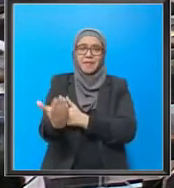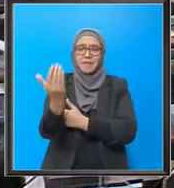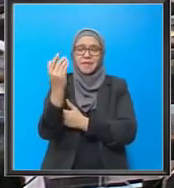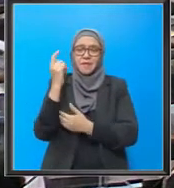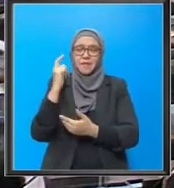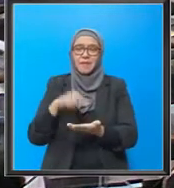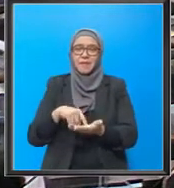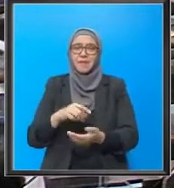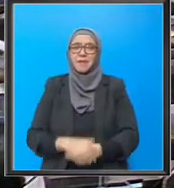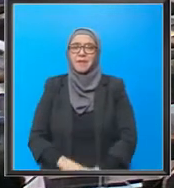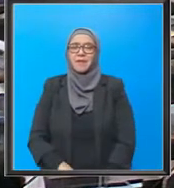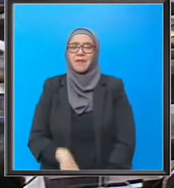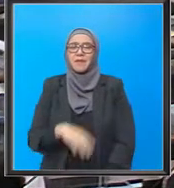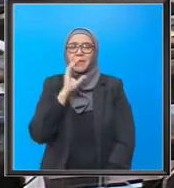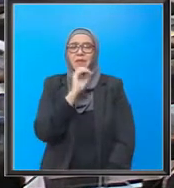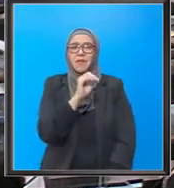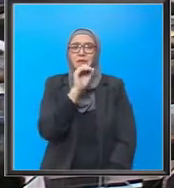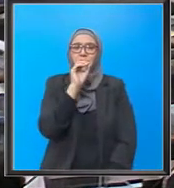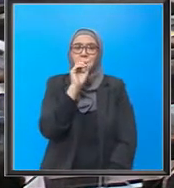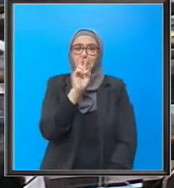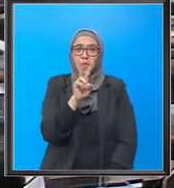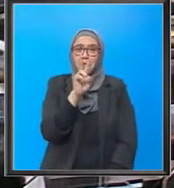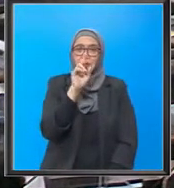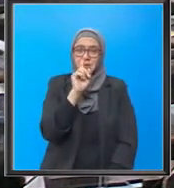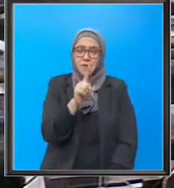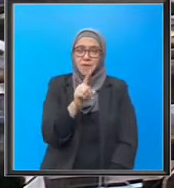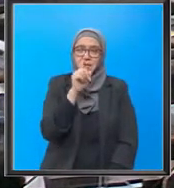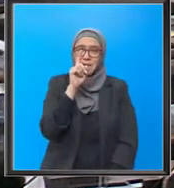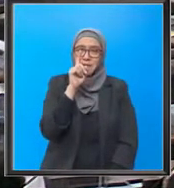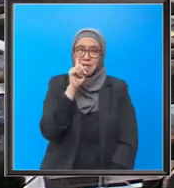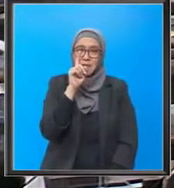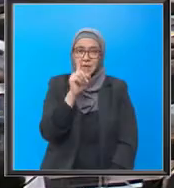kosong 2011